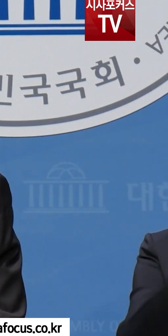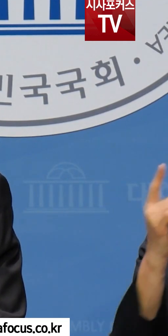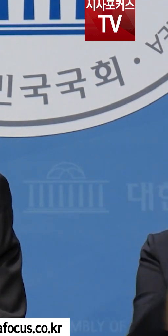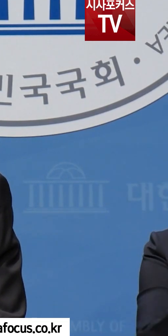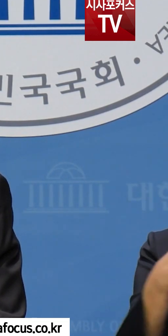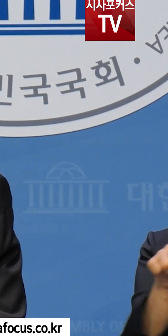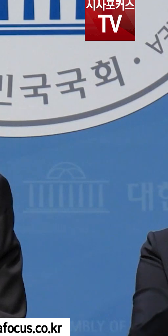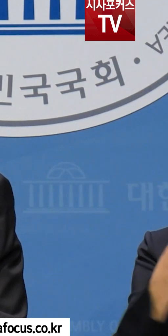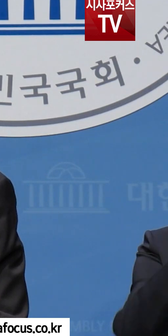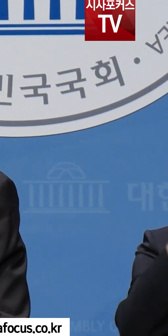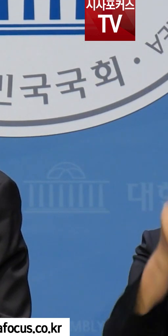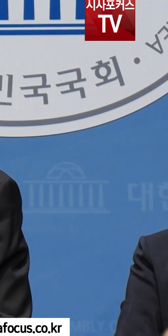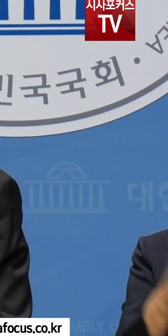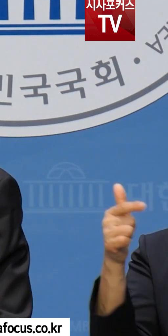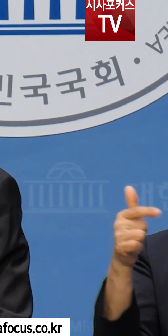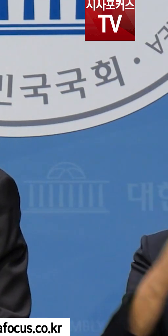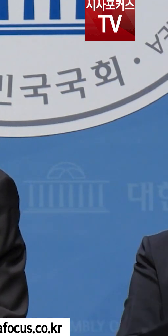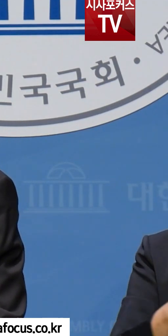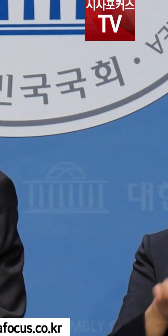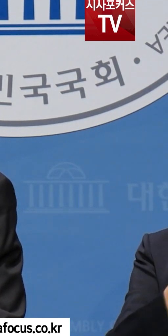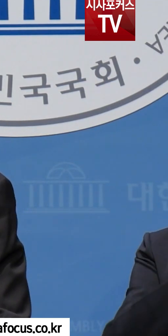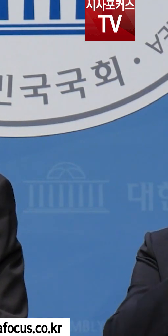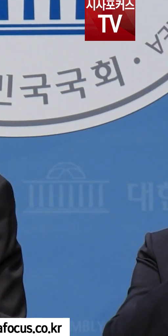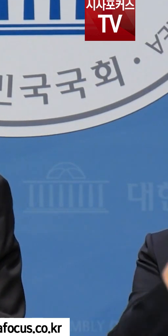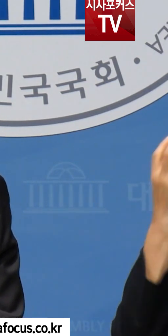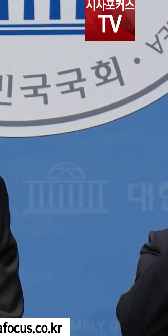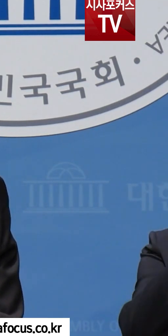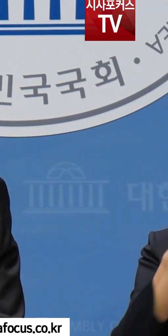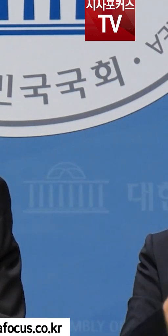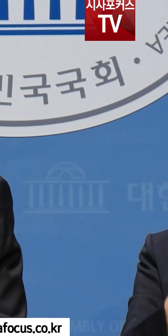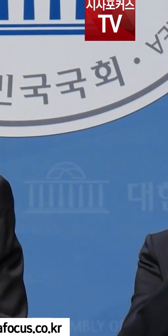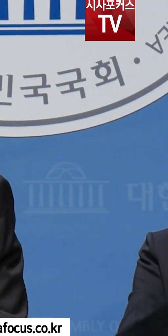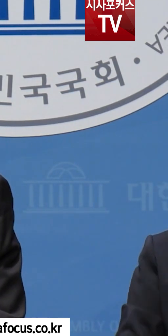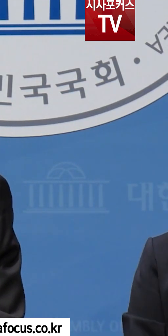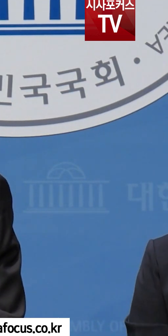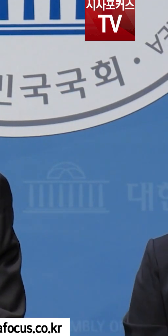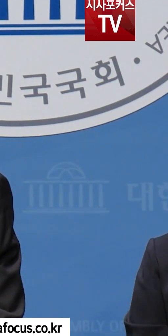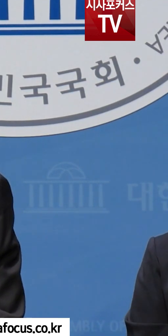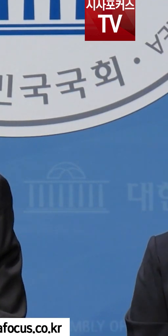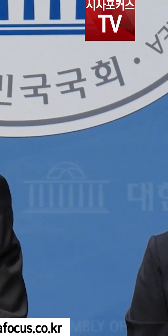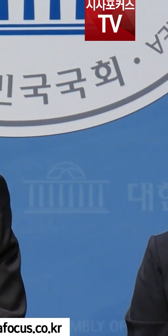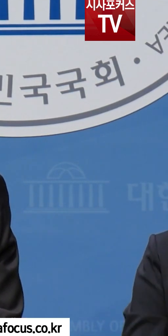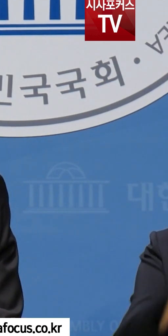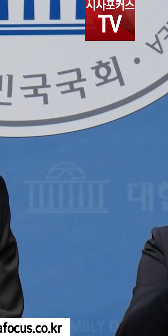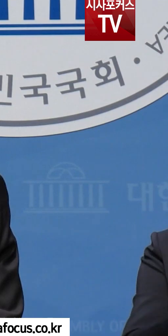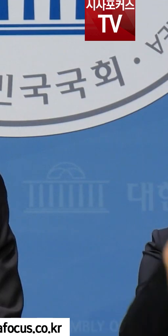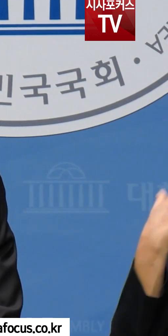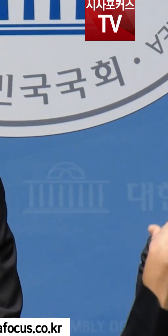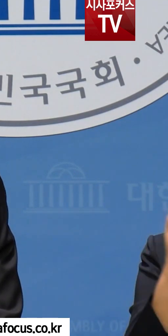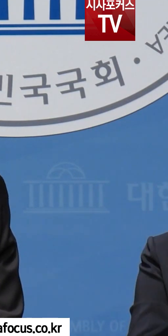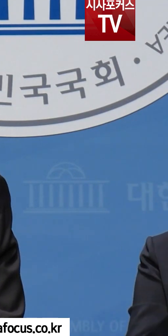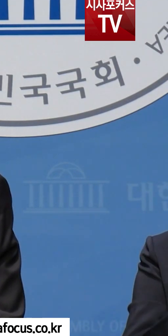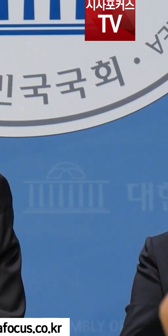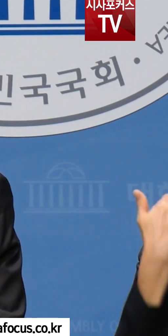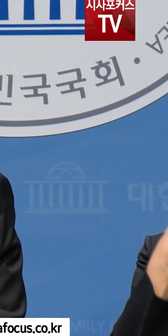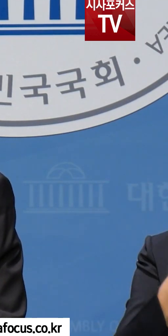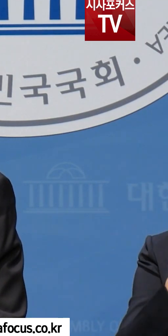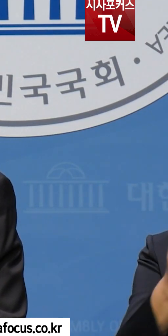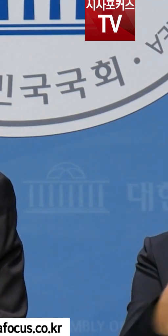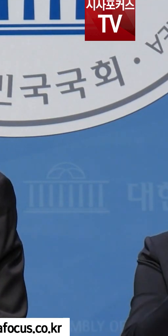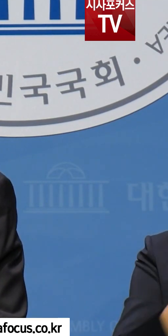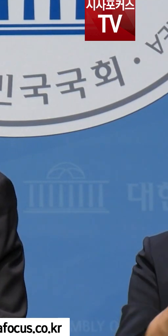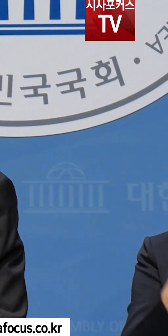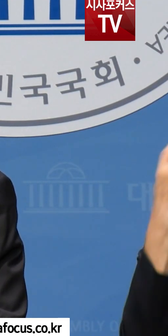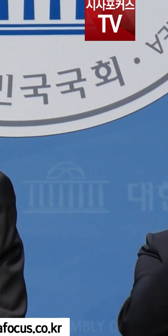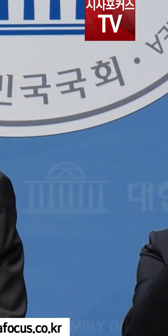개선할 예산의 증액이 있어야 실질적 보호가 가능합니다. 윤석열 정부도 전세 사기 피해자